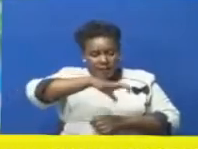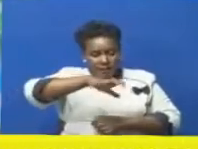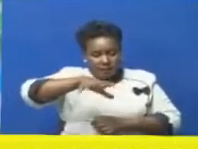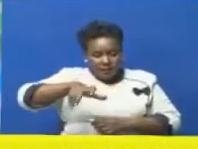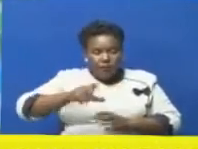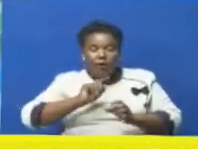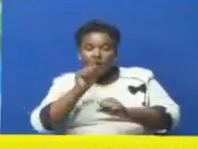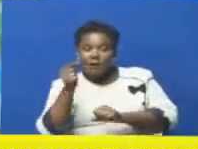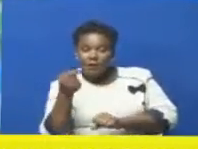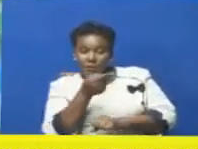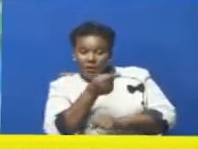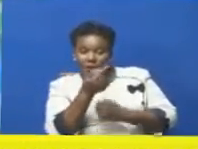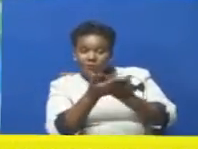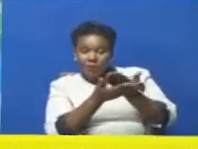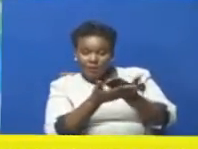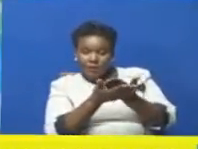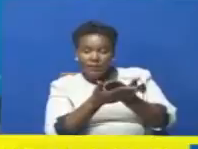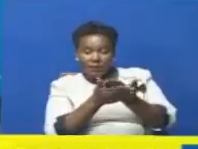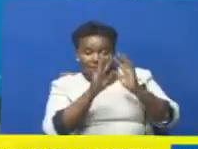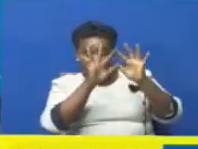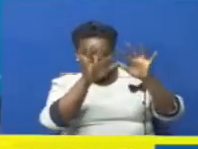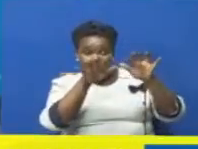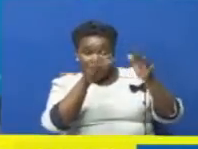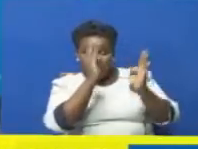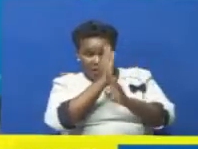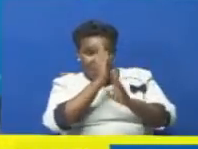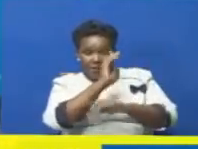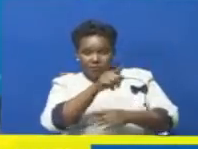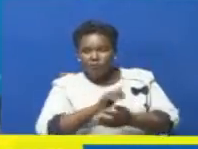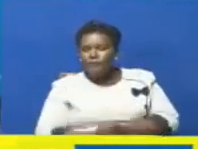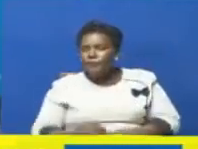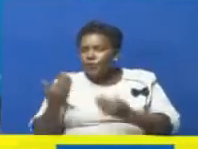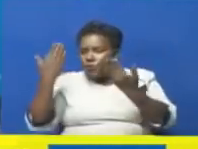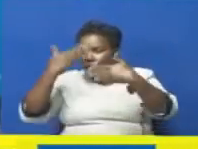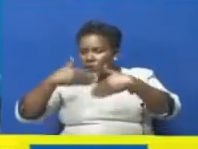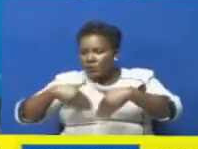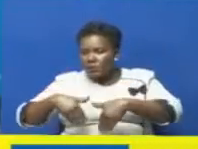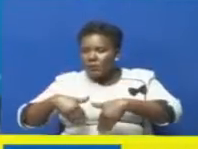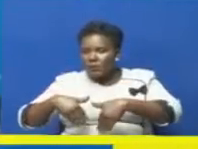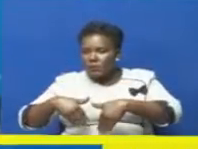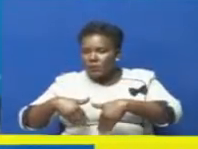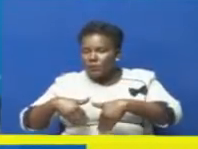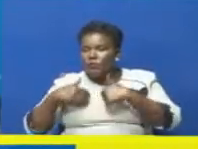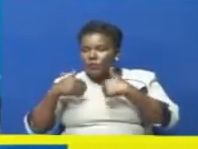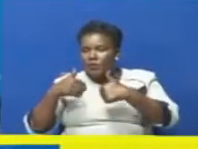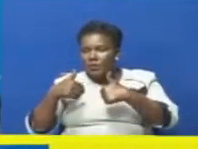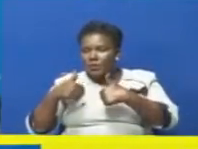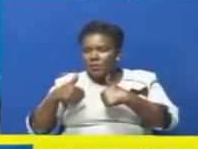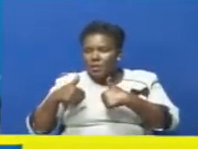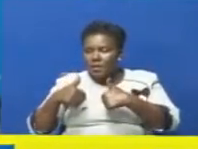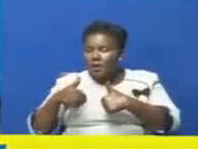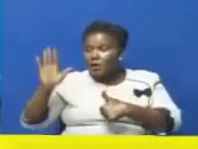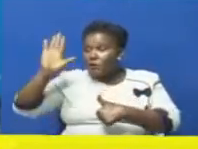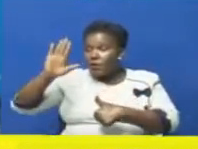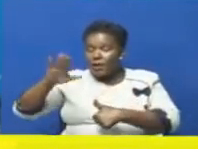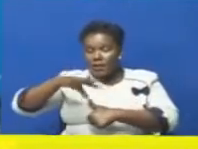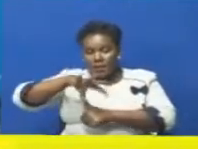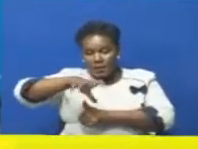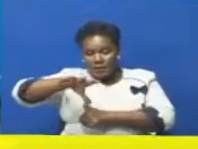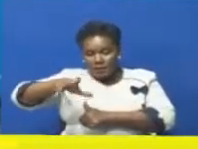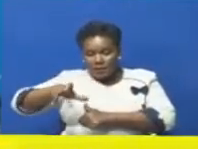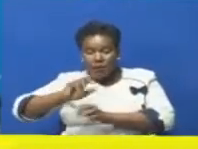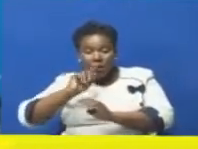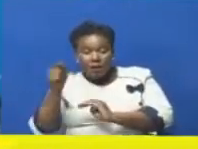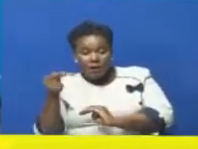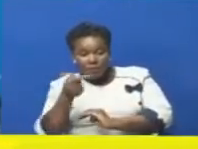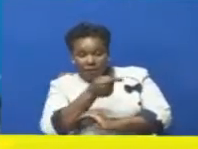magharibi mwa nchi yetu. Na kwa usiku wa leo ni matarajio yetu kuwa maeneo yanayozunguka ziwa Victoria na maeneo yaliyoko magharibi mwa